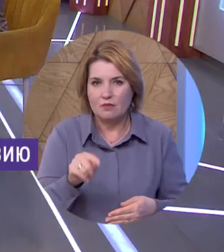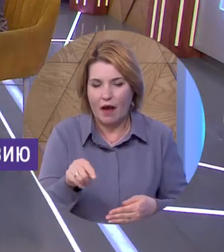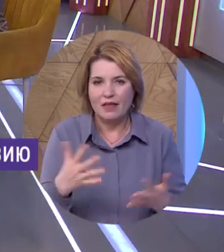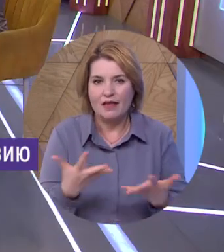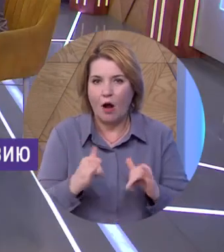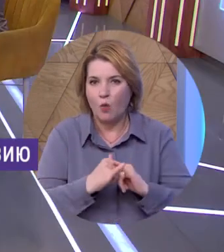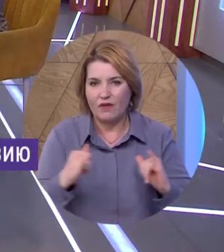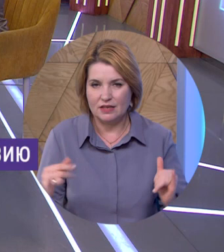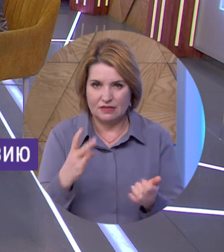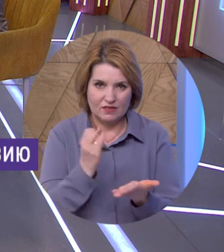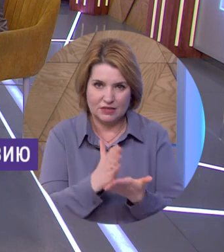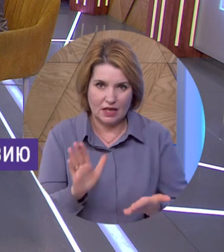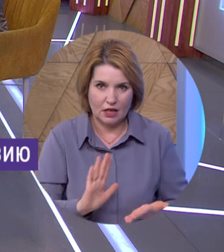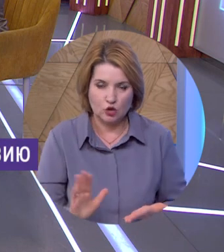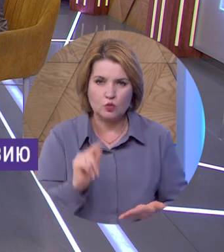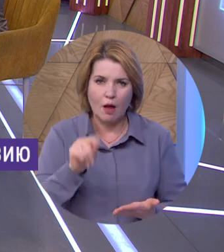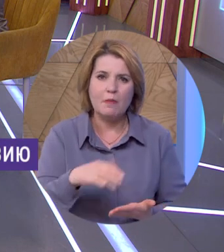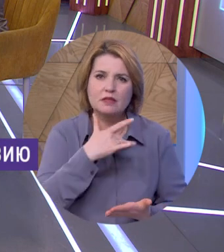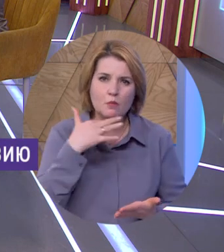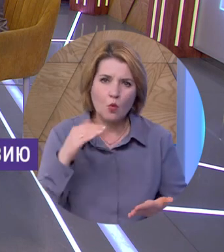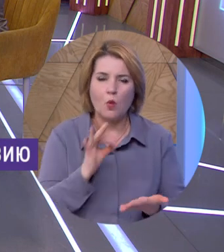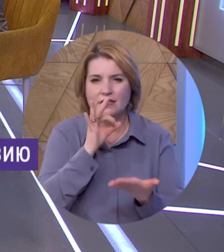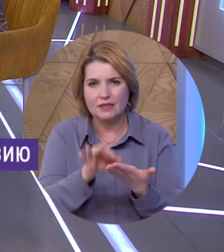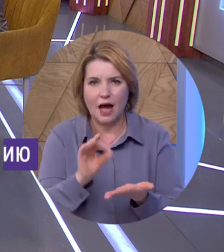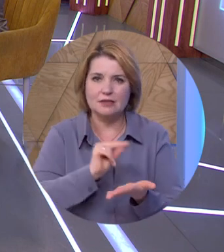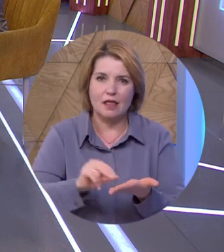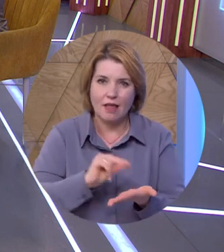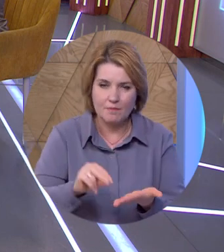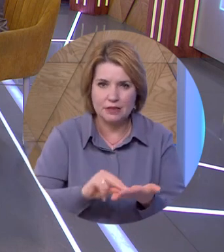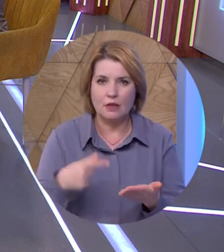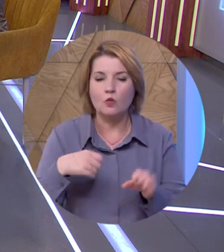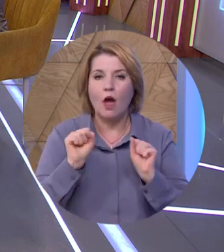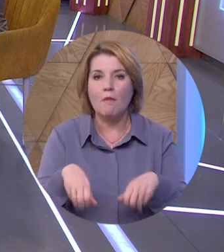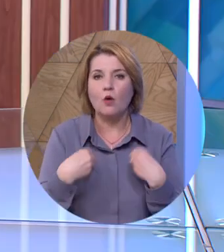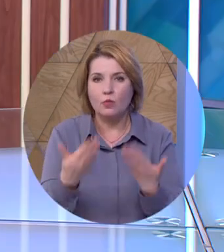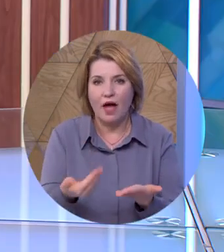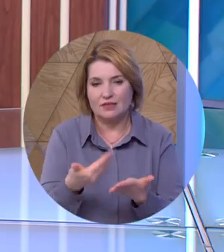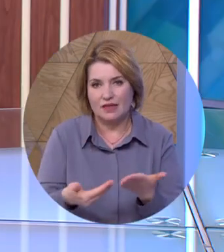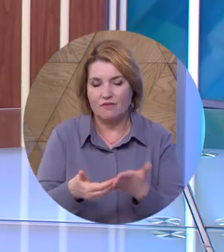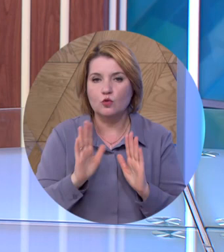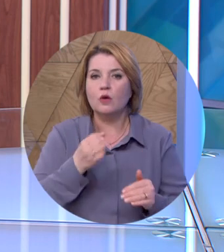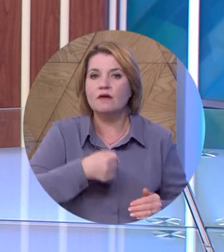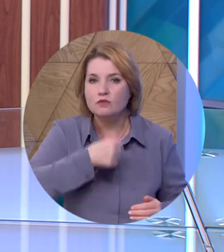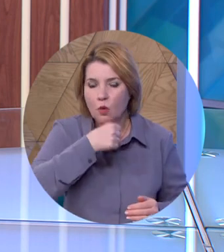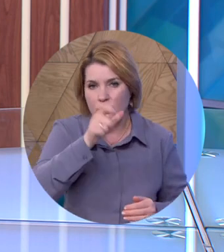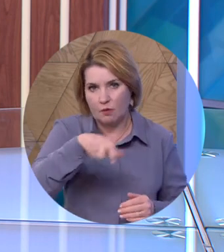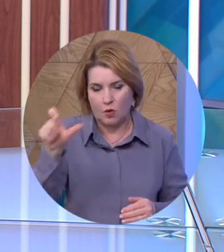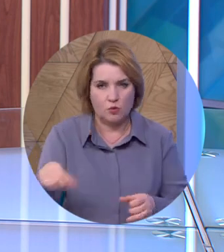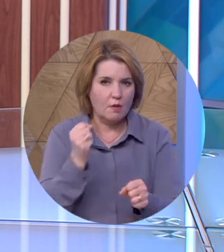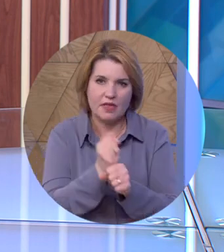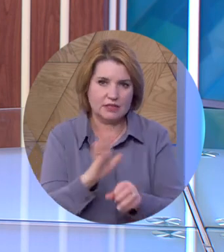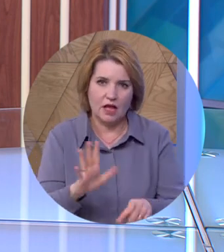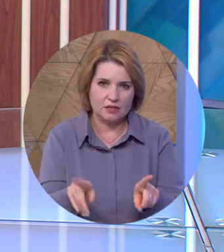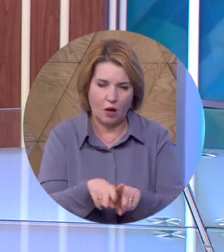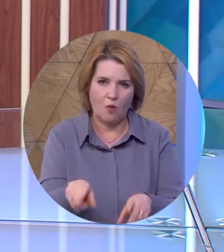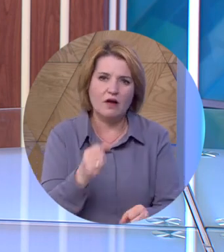Об этом сказано много слов и написано много историй. Но мы, по сути, наверное, я могу дать совет только взрослым людям. Не делайте такого тотального